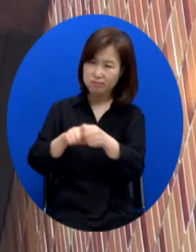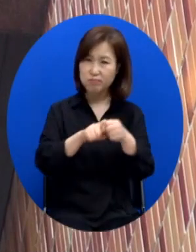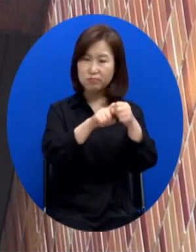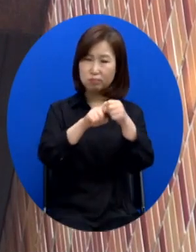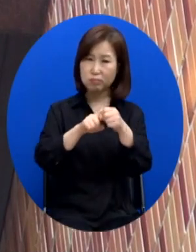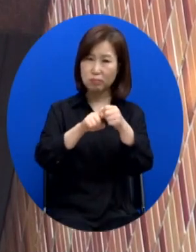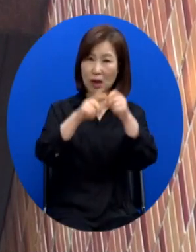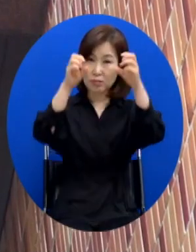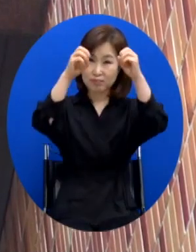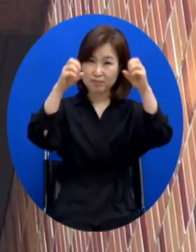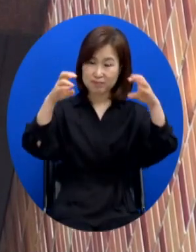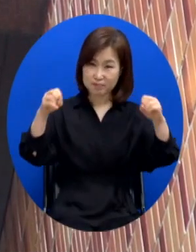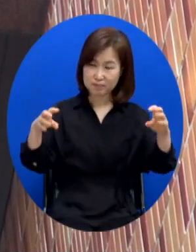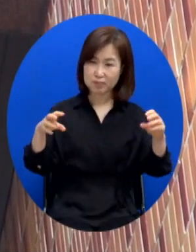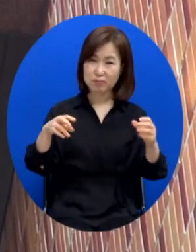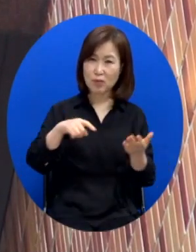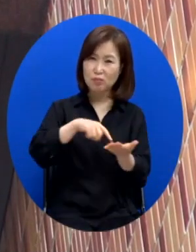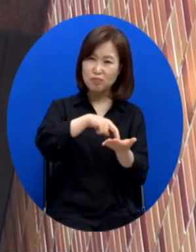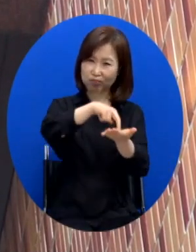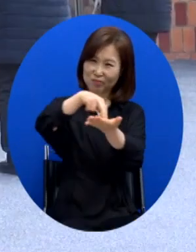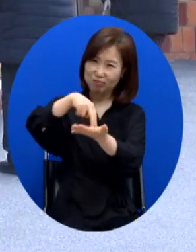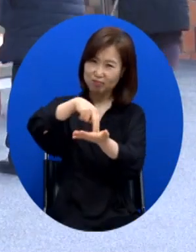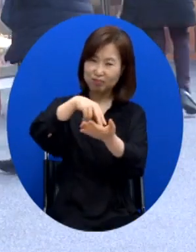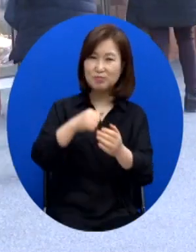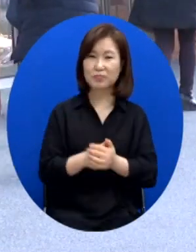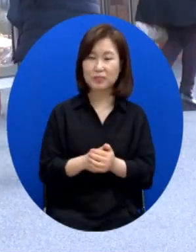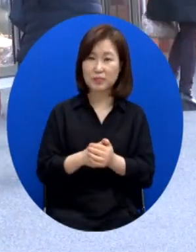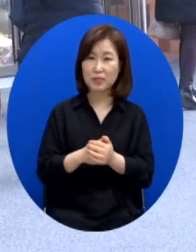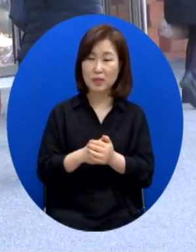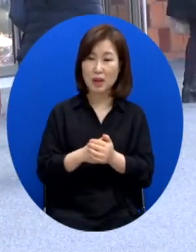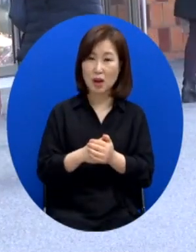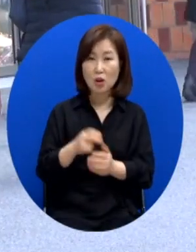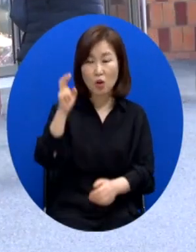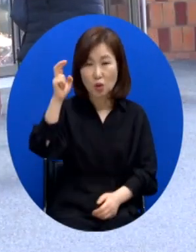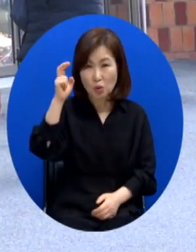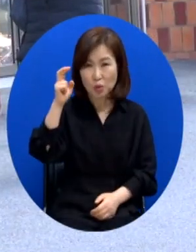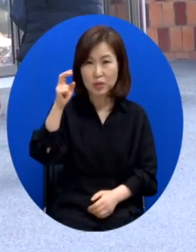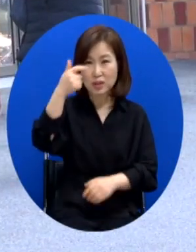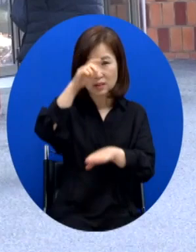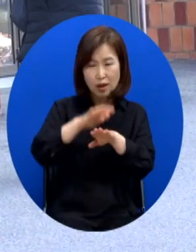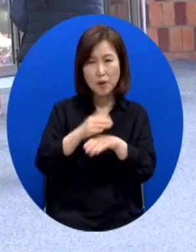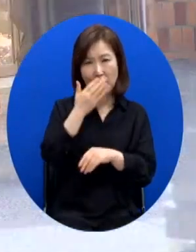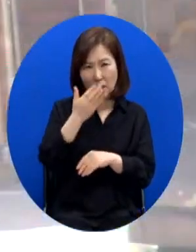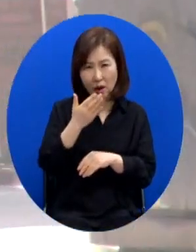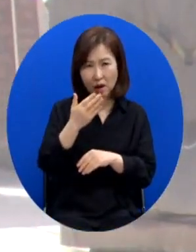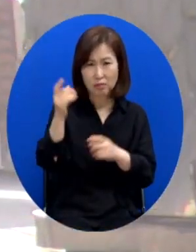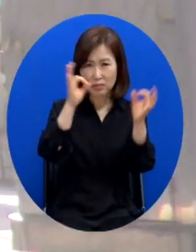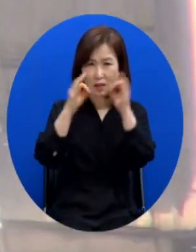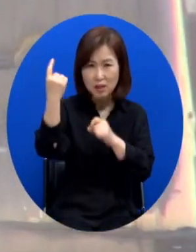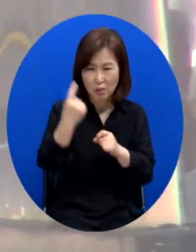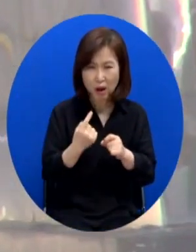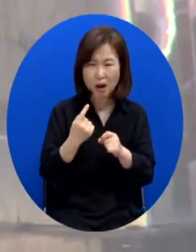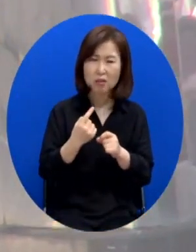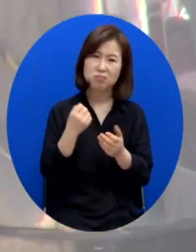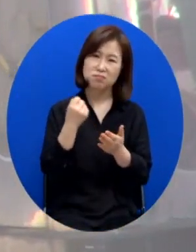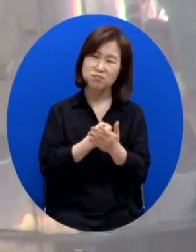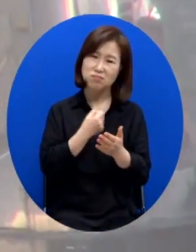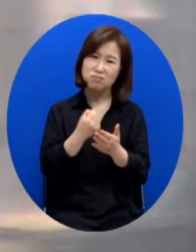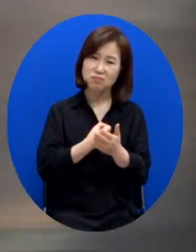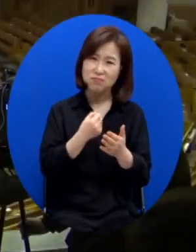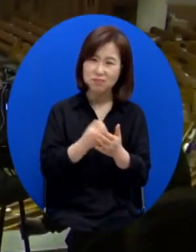트림한 마당을 지킵니다. 혹시 성탄 예배를 현장에서 드릴 수 있을까 찾아온 한 성도는 아쉬운 발걸음으로